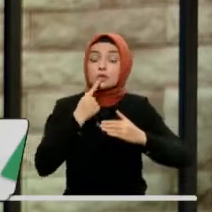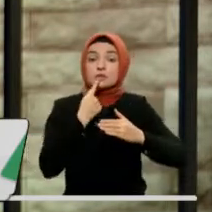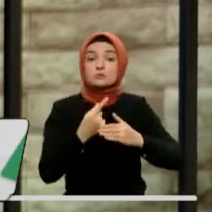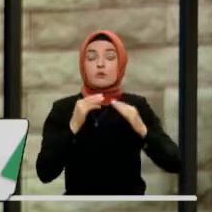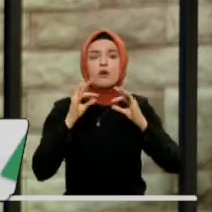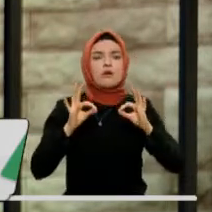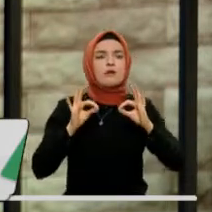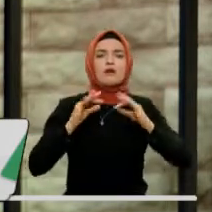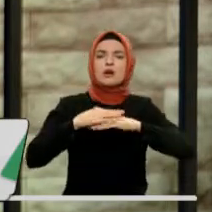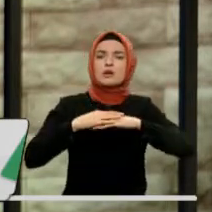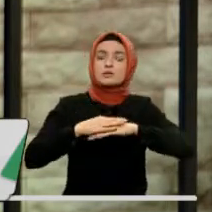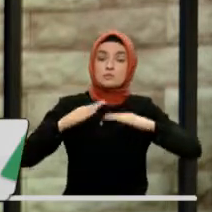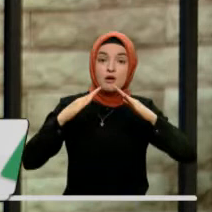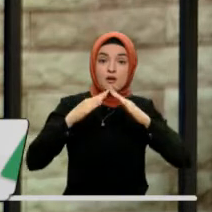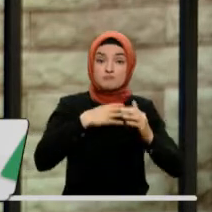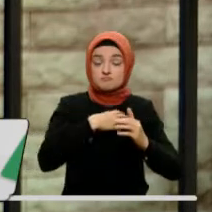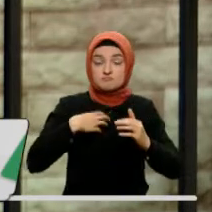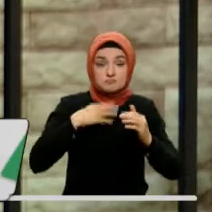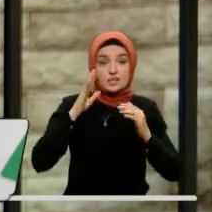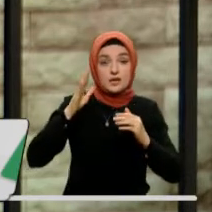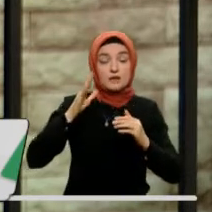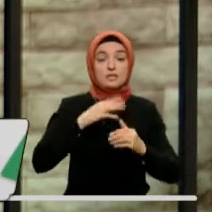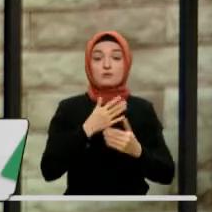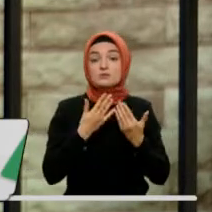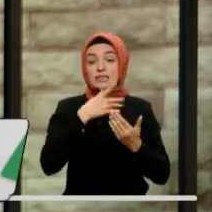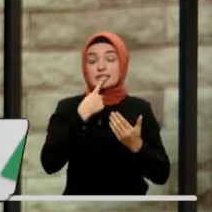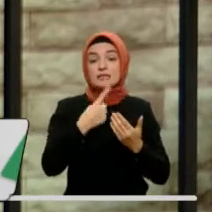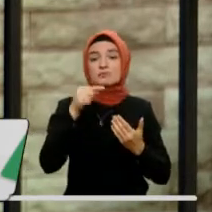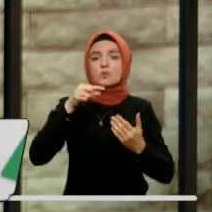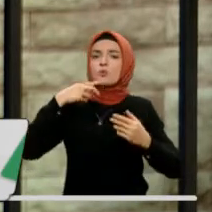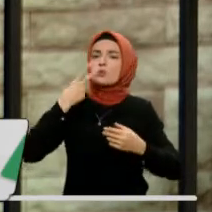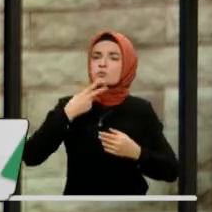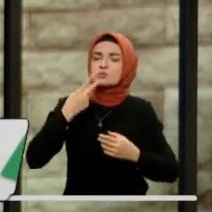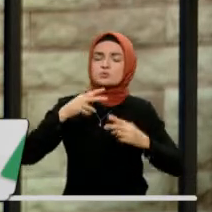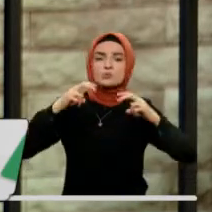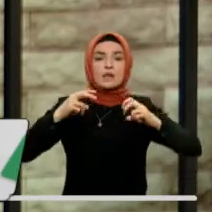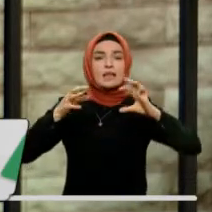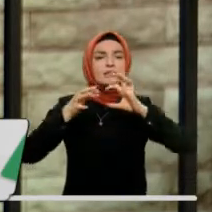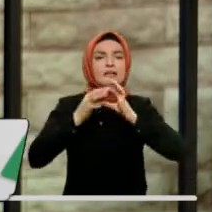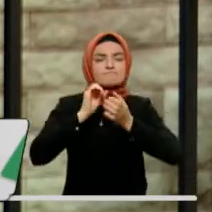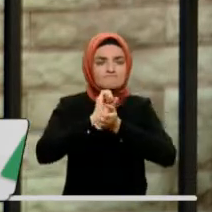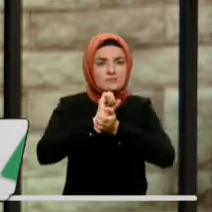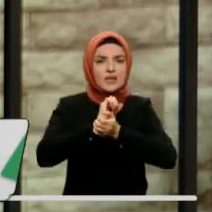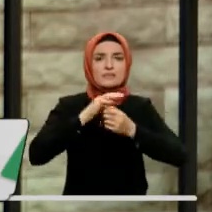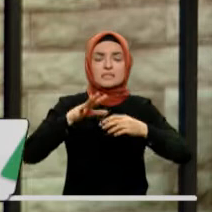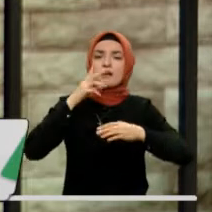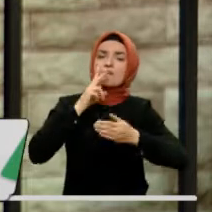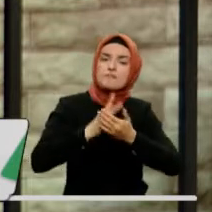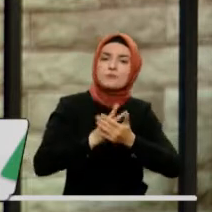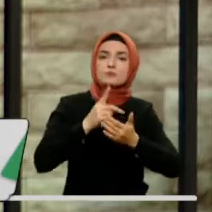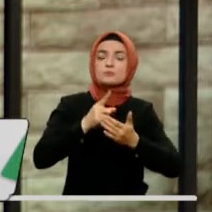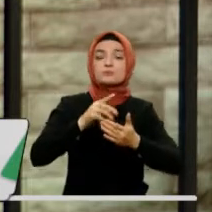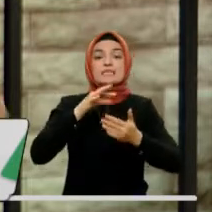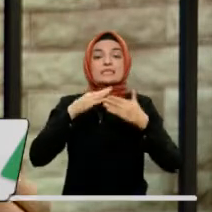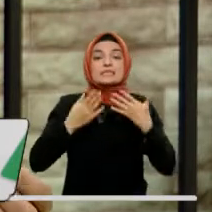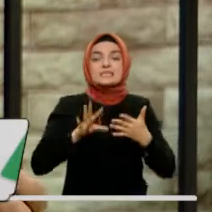Yani buradaki noktalar, konuştuğunuz konular evliliğe yönelik değilse, evlilik kararı verecek bir durumda değilseniz